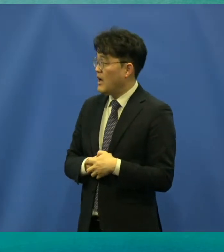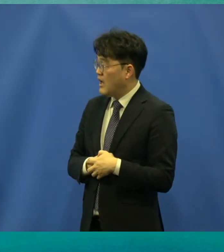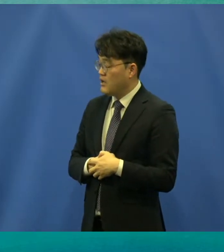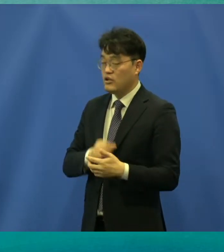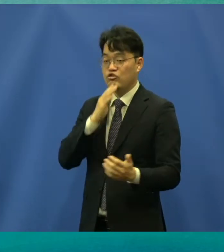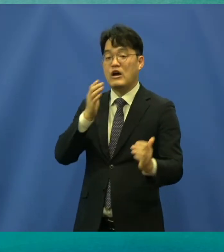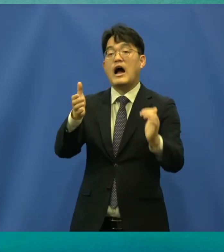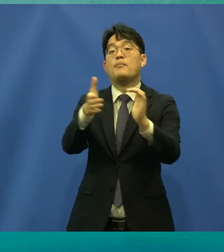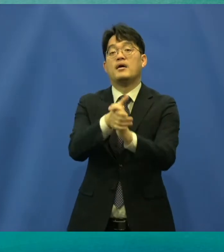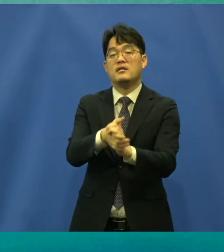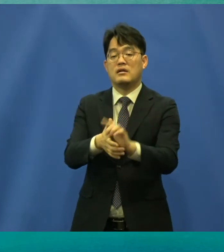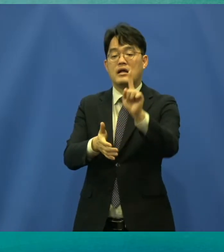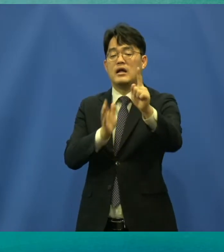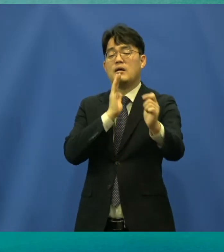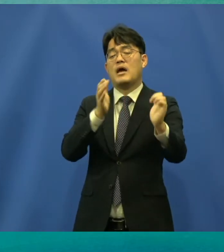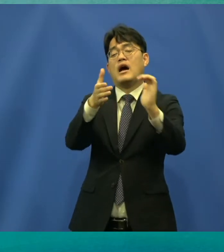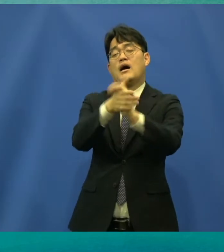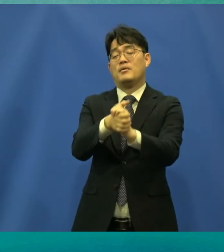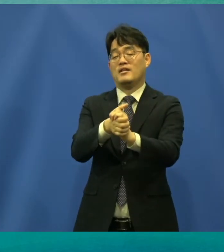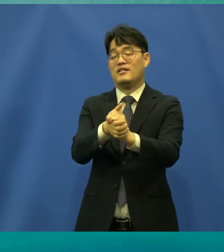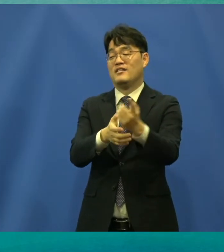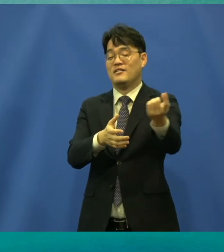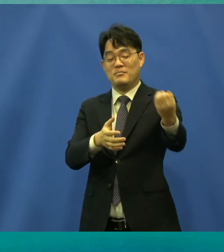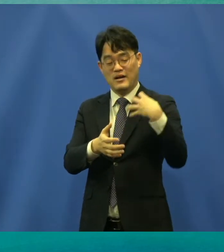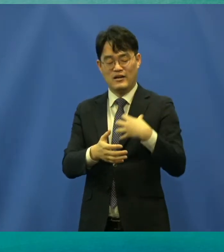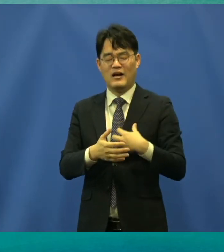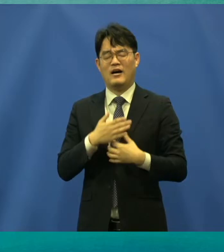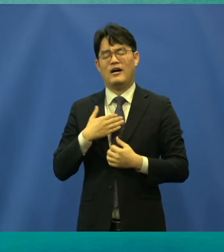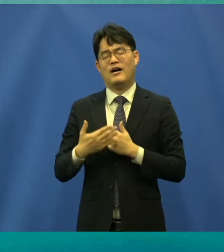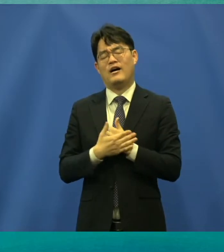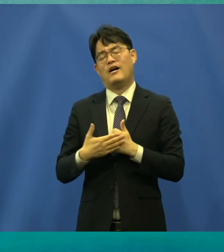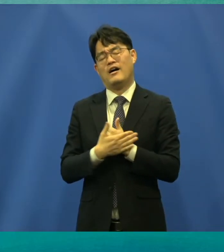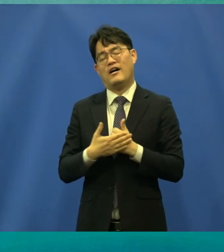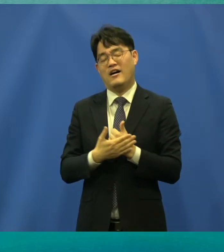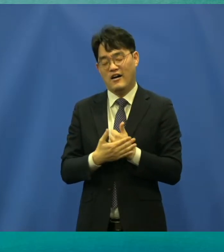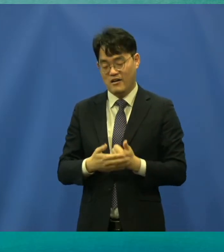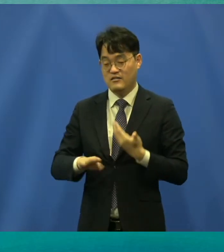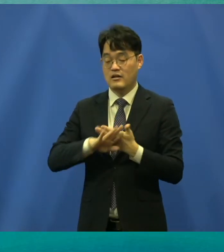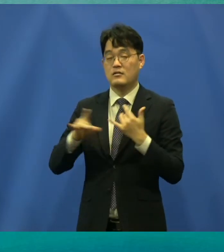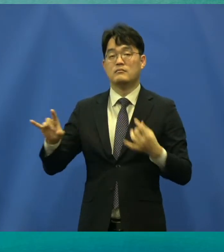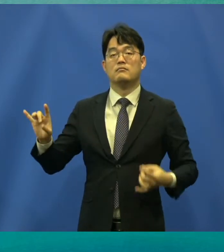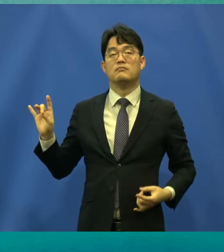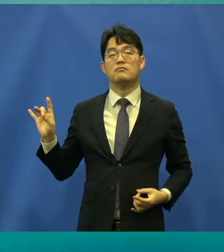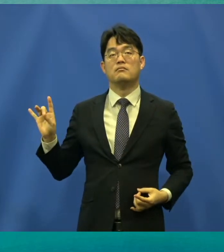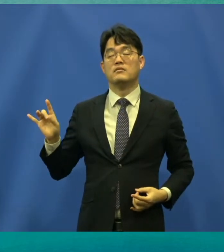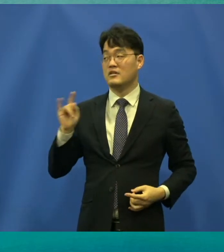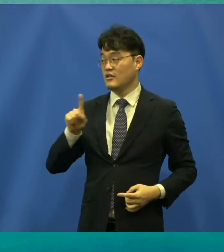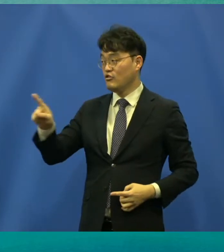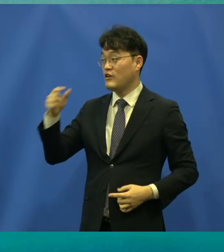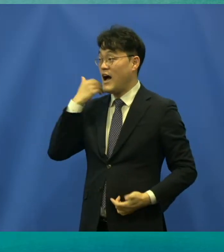한 분이 아멘 하니까 얼마나 위로가 되는지. 다른 사람은 가만히 있는데 땡큐.